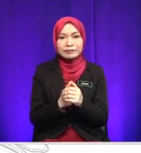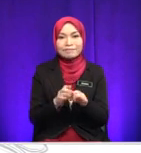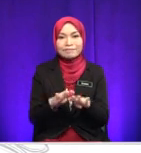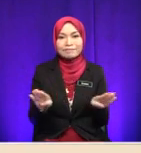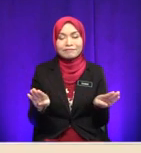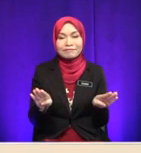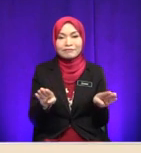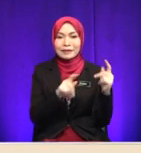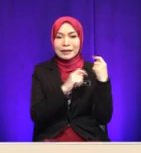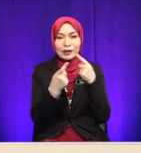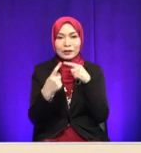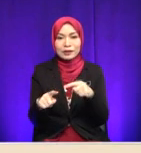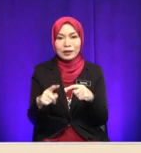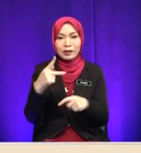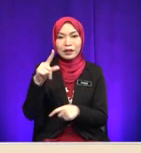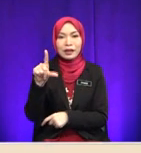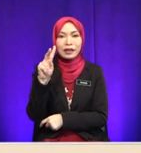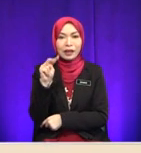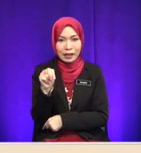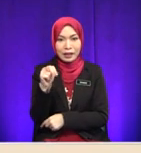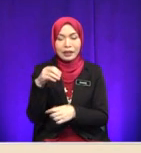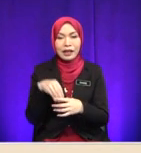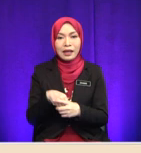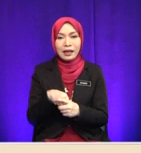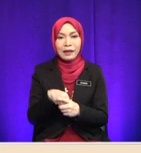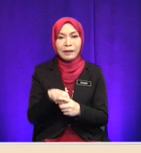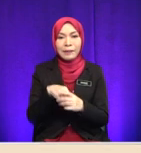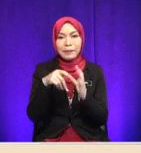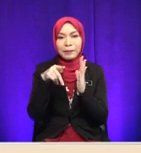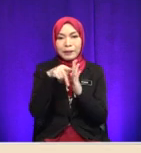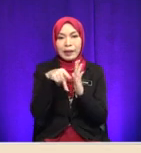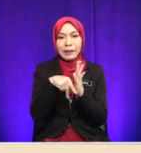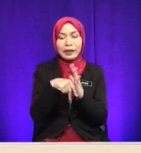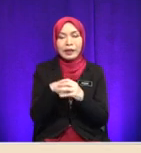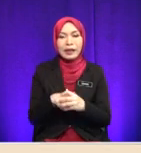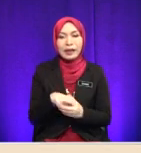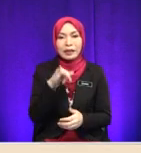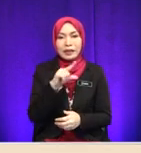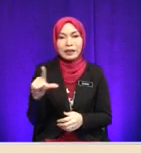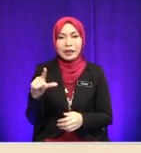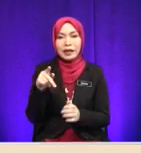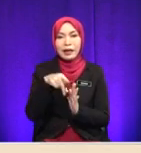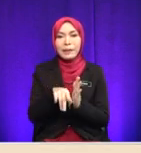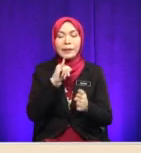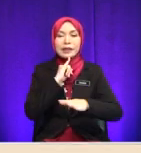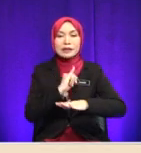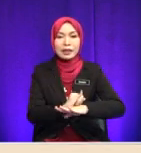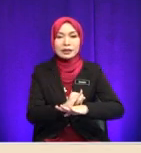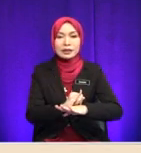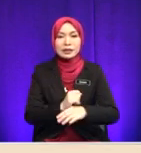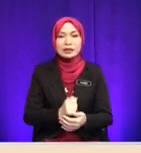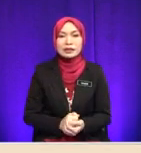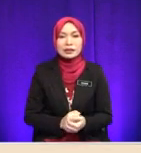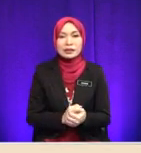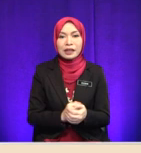yang termaktub dalam Perlembagaan Persekutuan ialah yang pertama, treaty, perjanjian dan konvensyen dengan negara lain dan